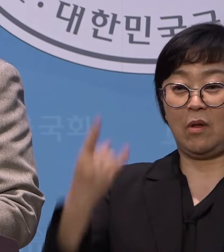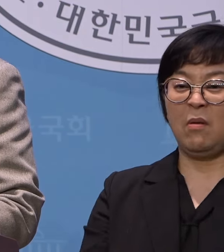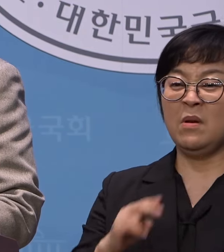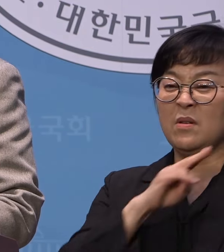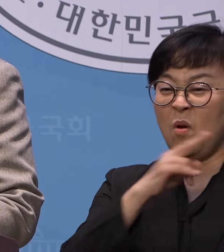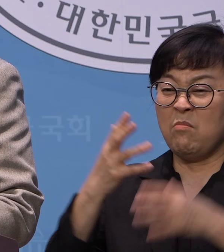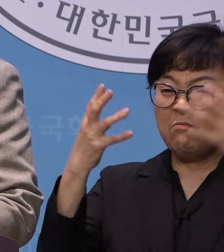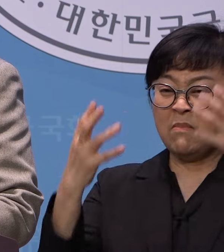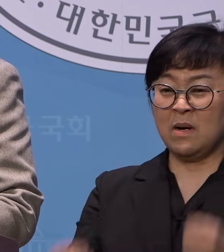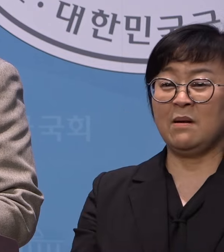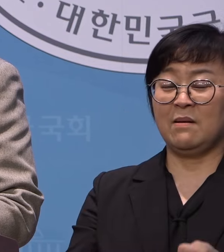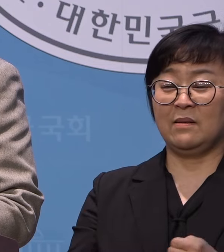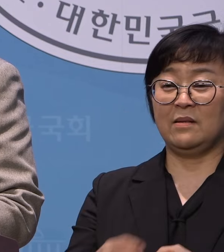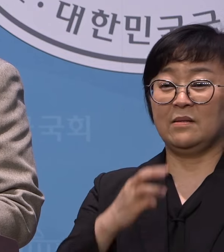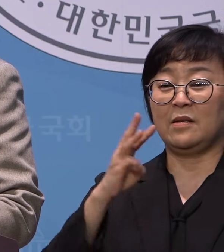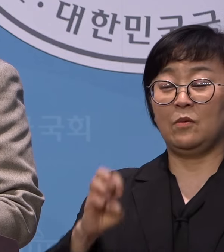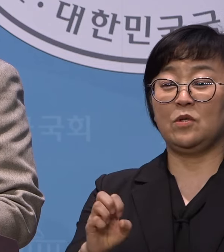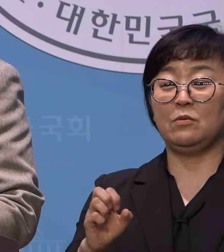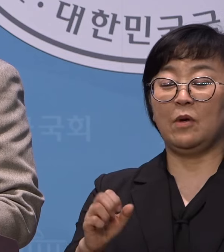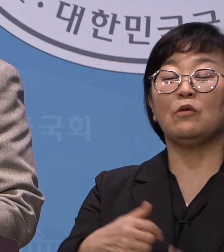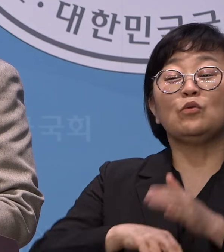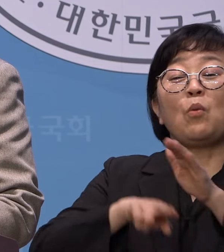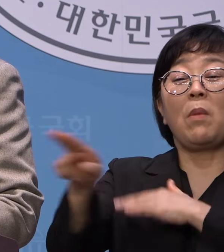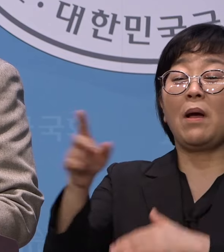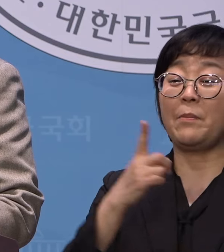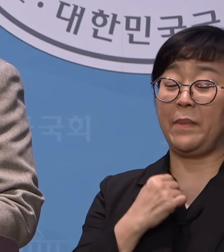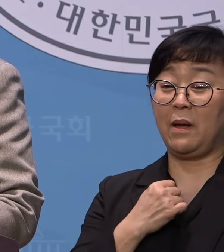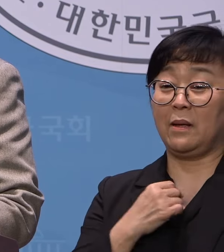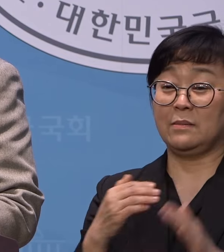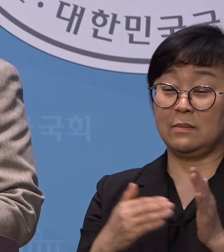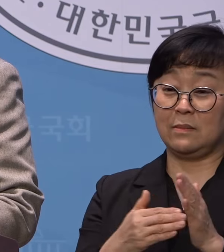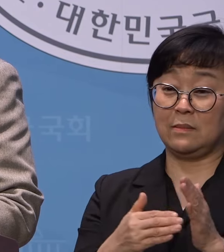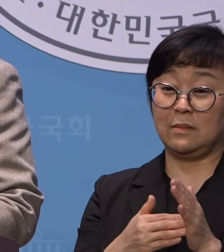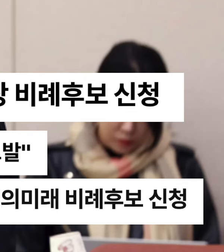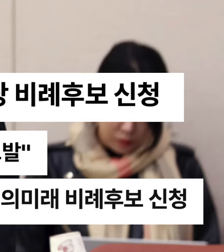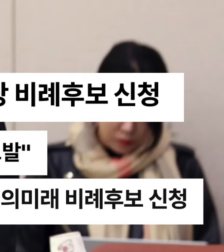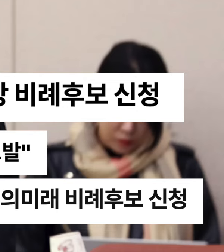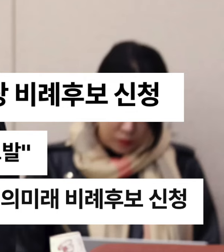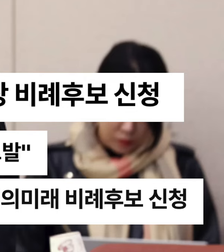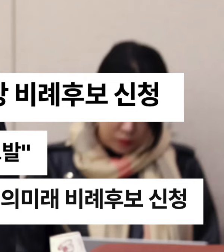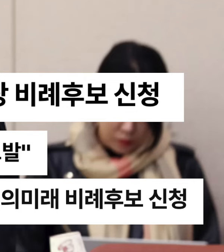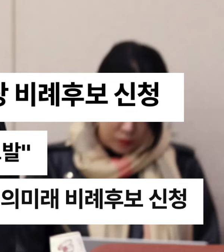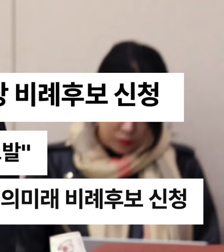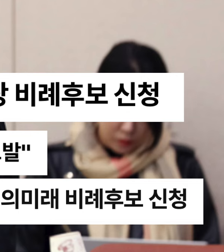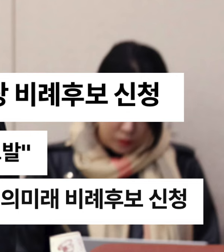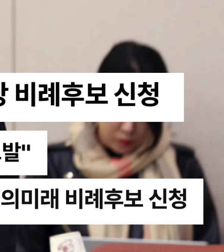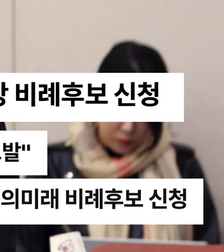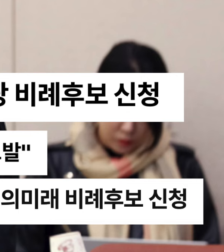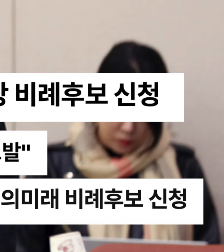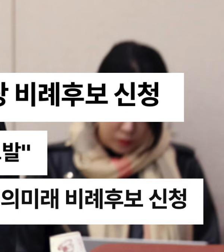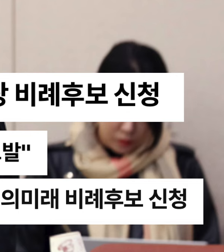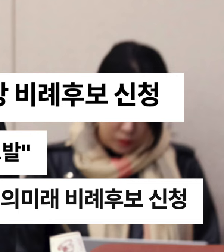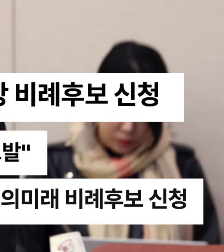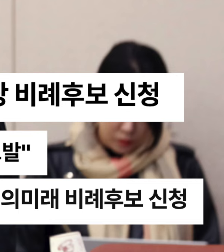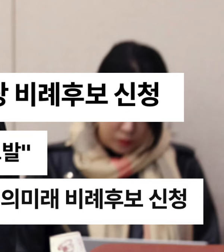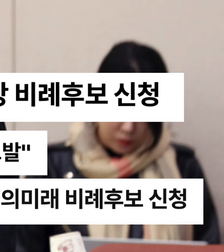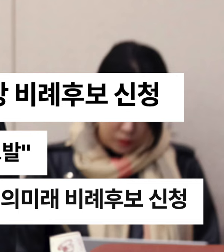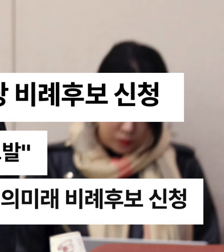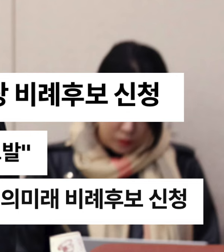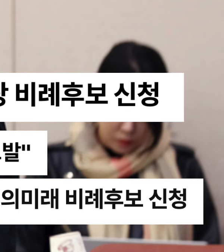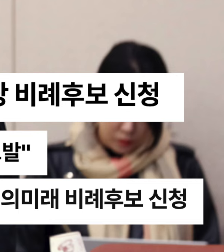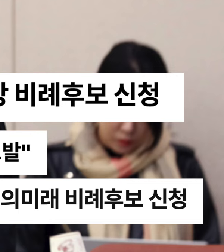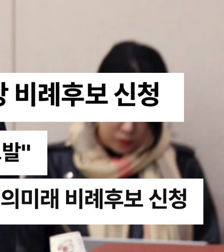의혹 제기들로부터 36개의 줄 행랑을 쳐놓고 다시 여의도를 기웃거리는 김행 전